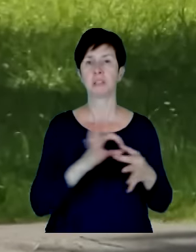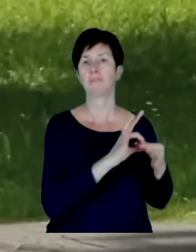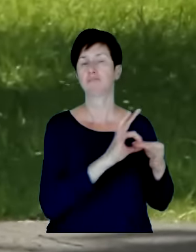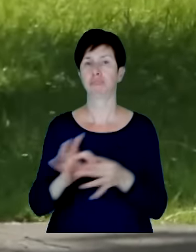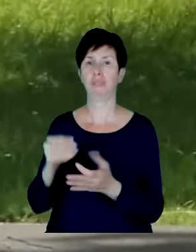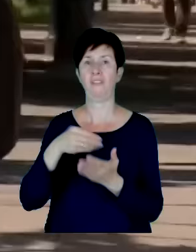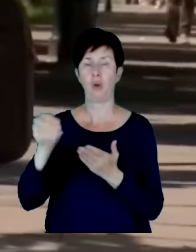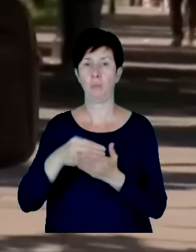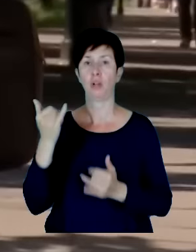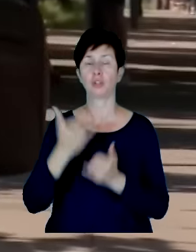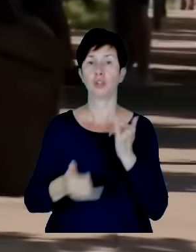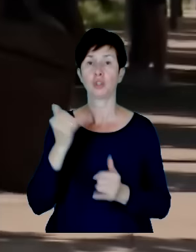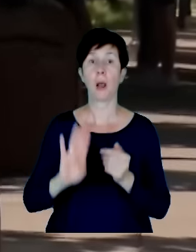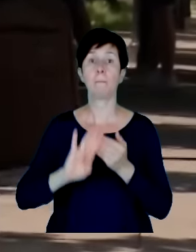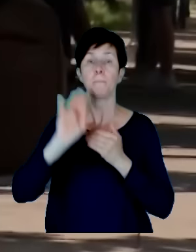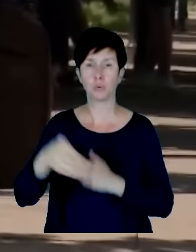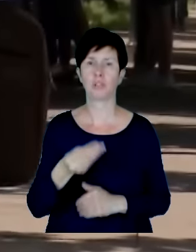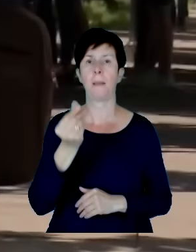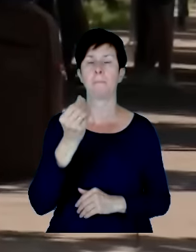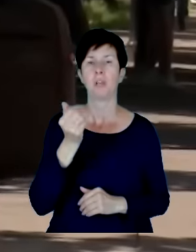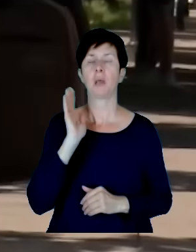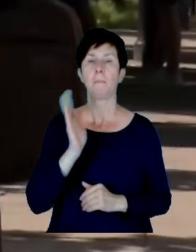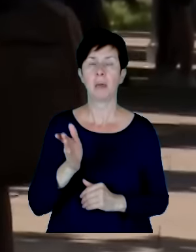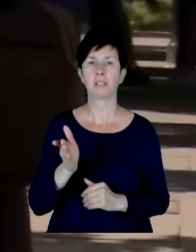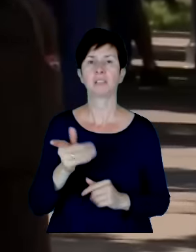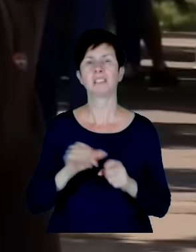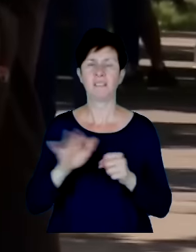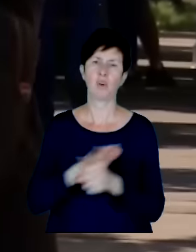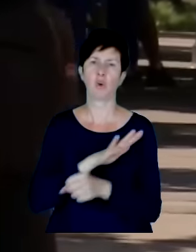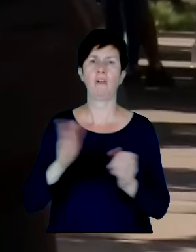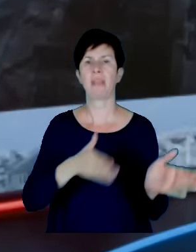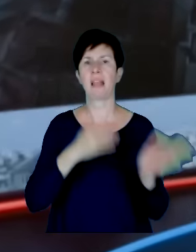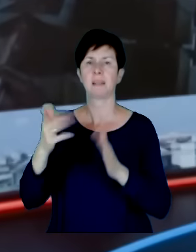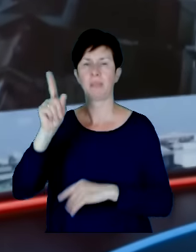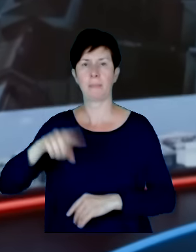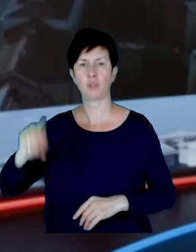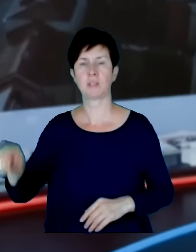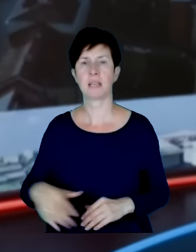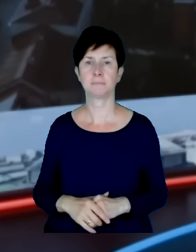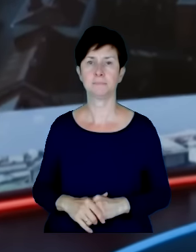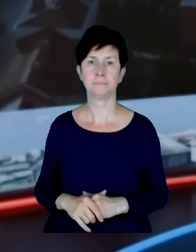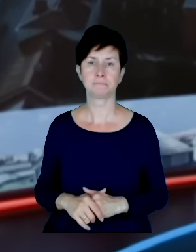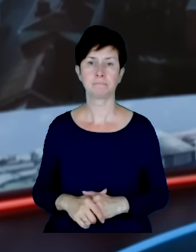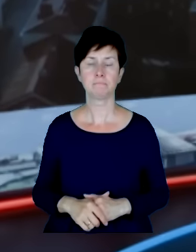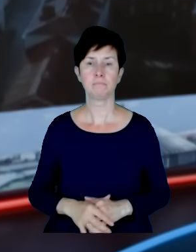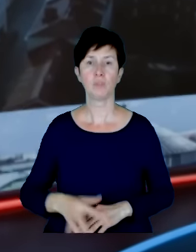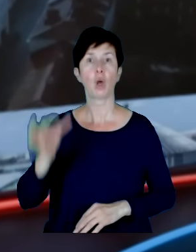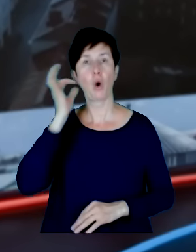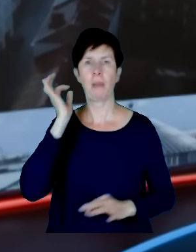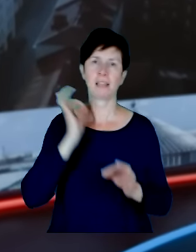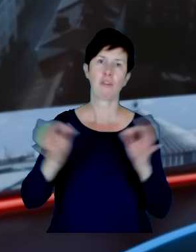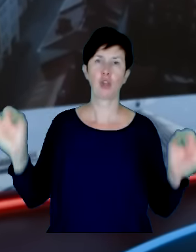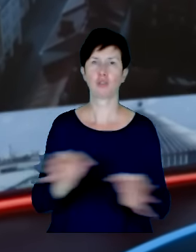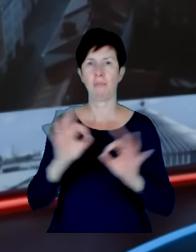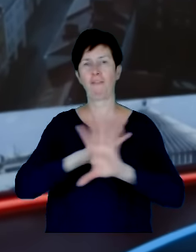jeśli wniosek zostanie złożony później pieniądze trafią na konto z wyrównaniem w kolejnych miesiącach kobiety wino śpiew wszystko